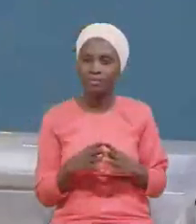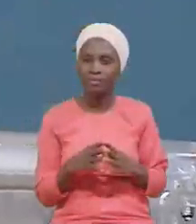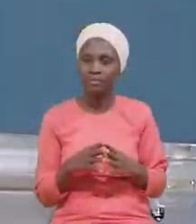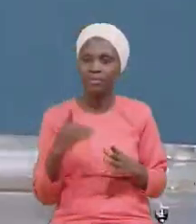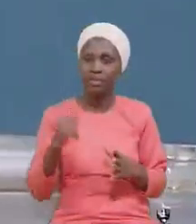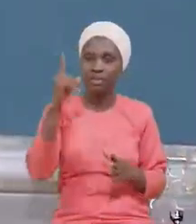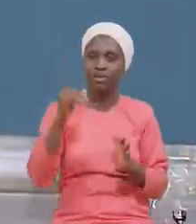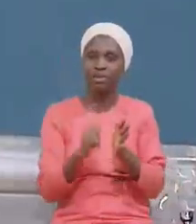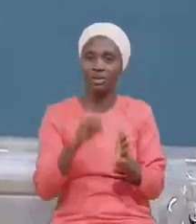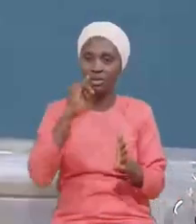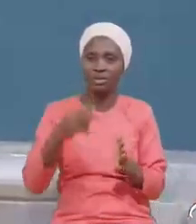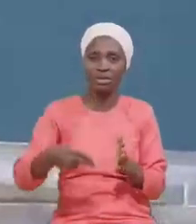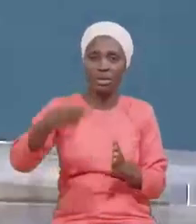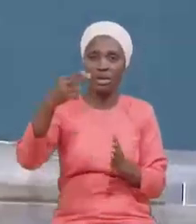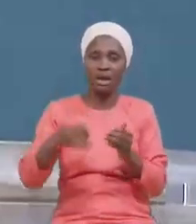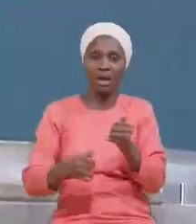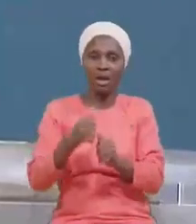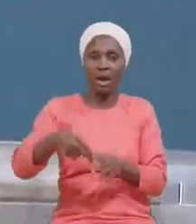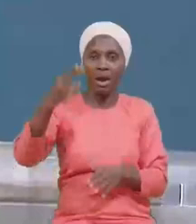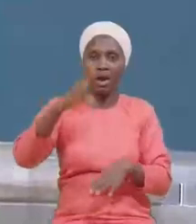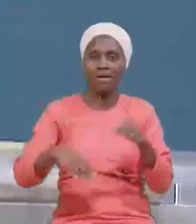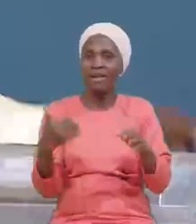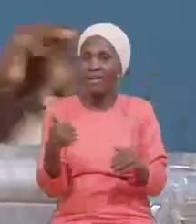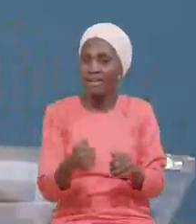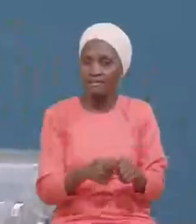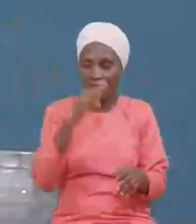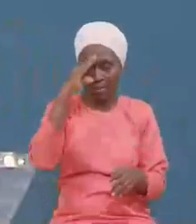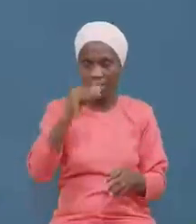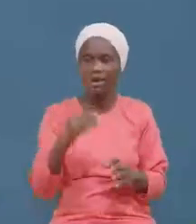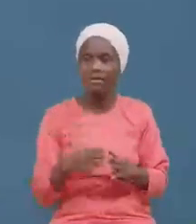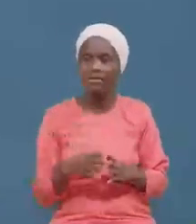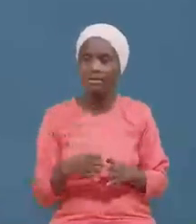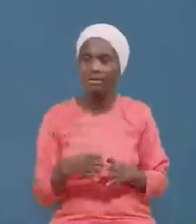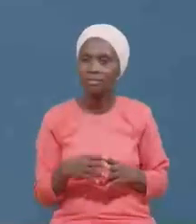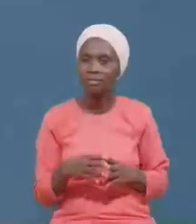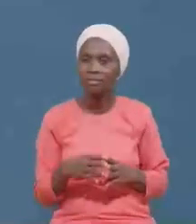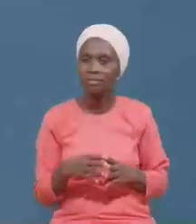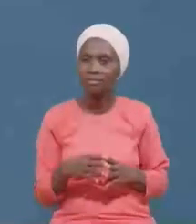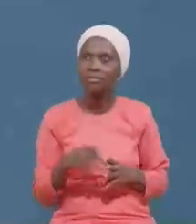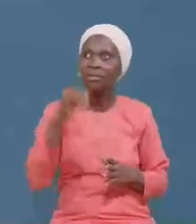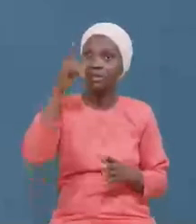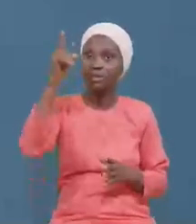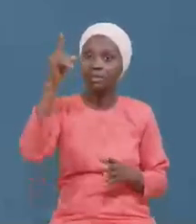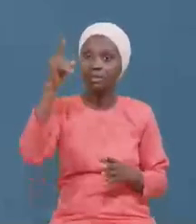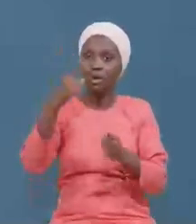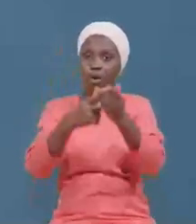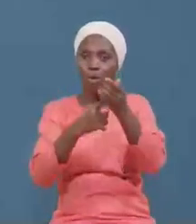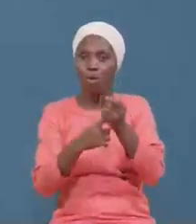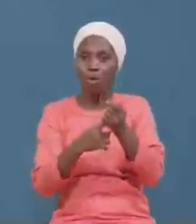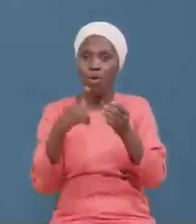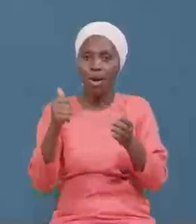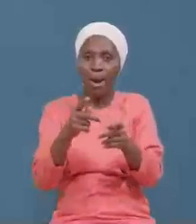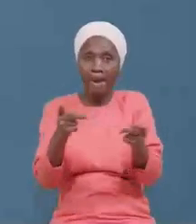Celui qui est plus supérieur à tout homme. Il est plus supérieur que tout homme. Il est